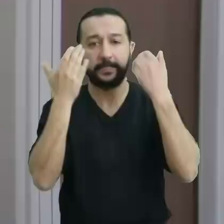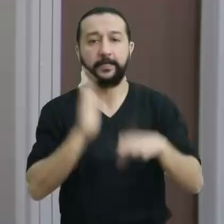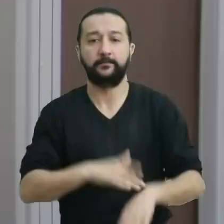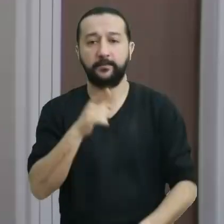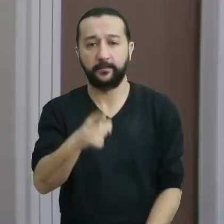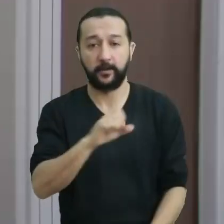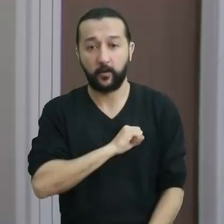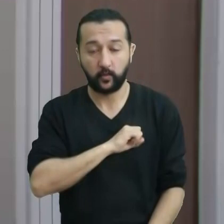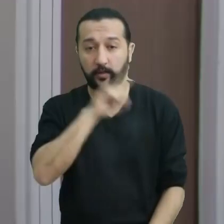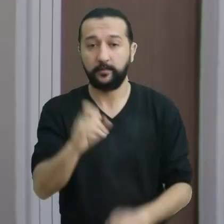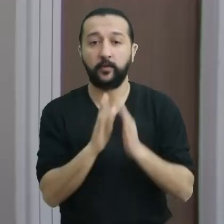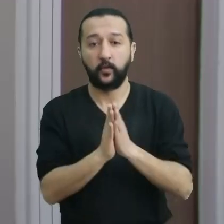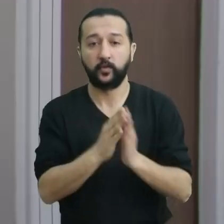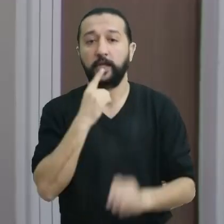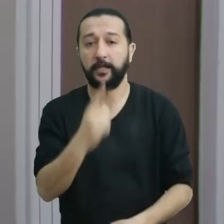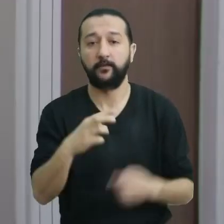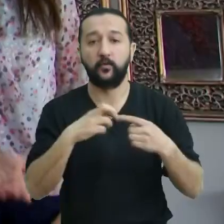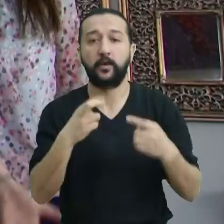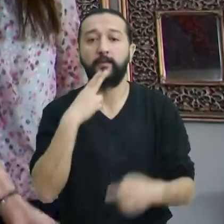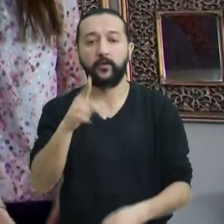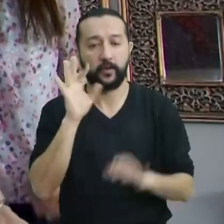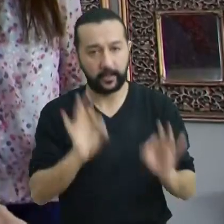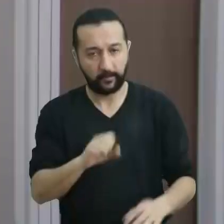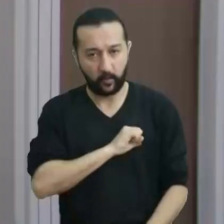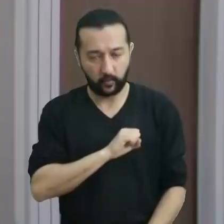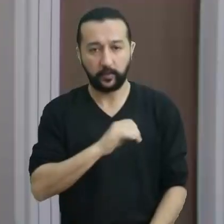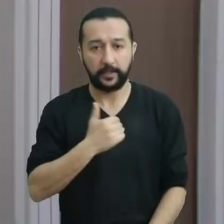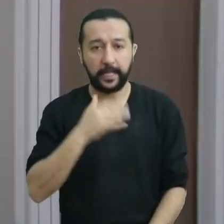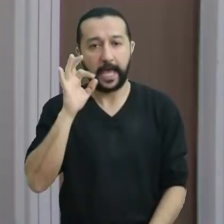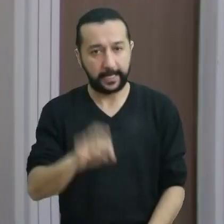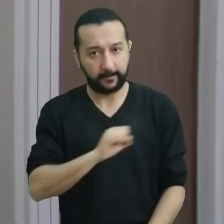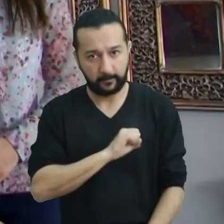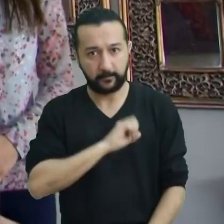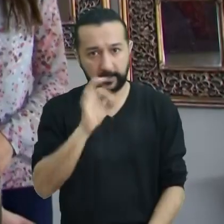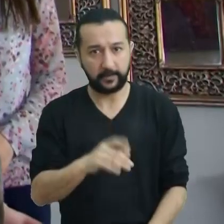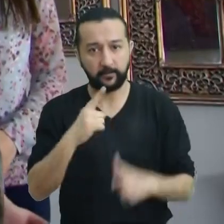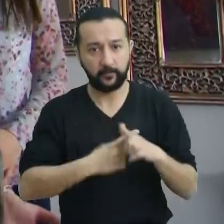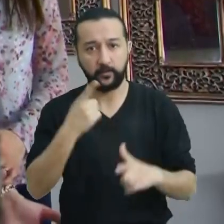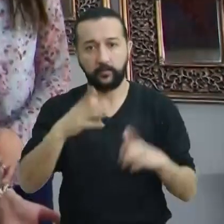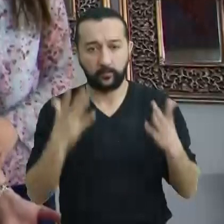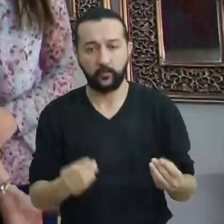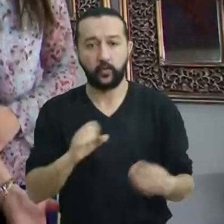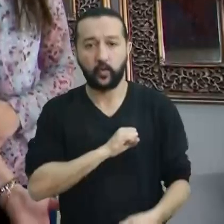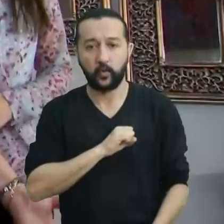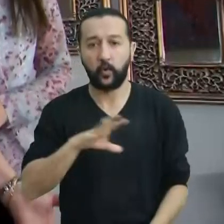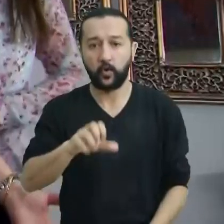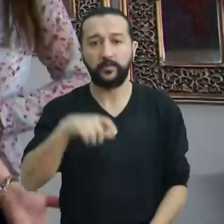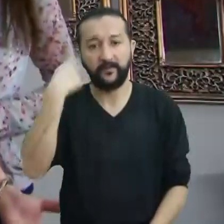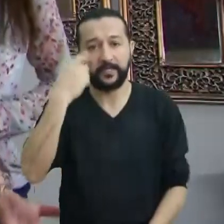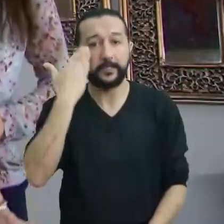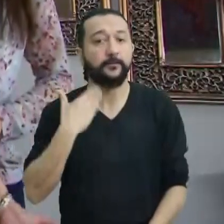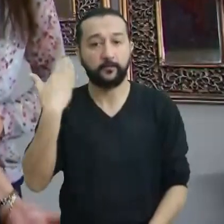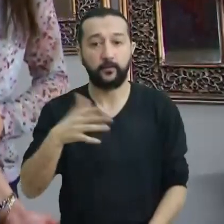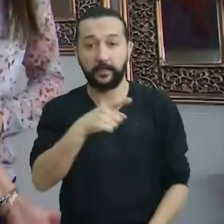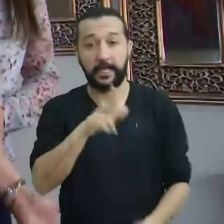takmış. Korkuttuysam özür dilerim Rüyam abla. Tabii ki korkuttun. Herhalde korkuttun yani Junior. Burada bu kadar korkunç örümcek videosu izledikten